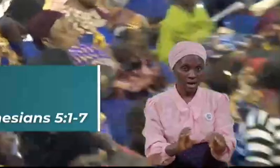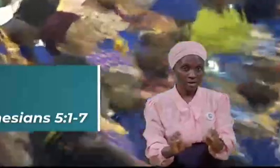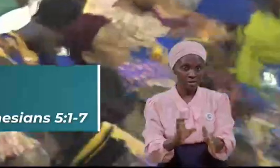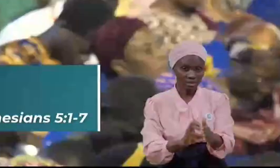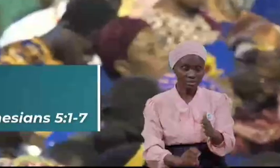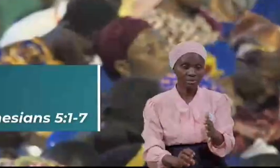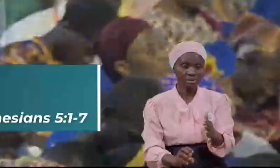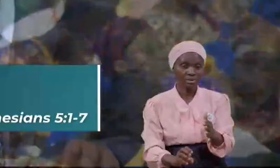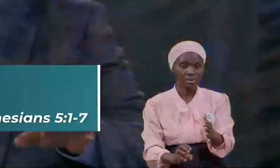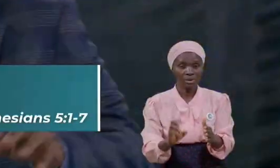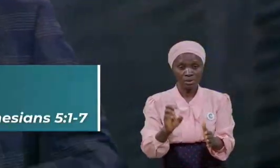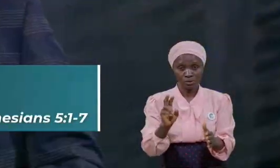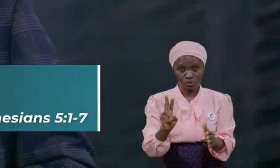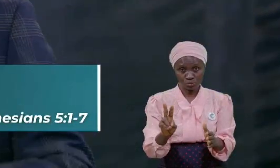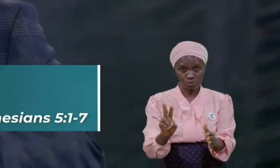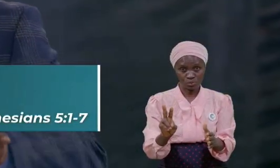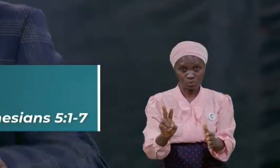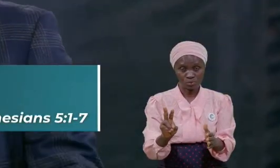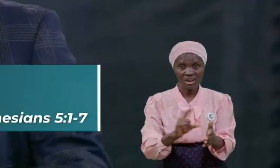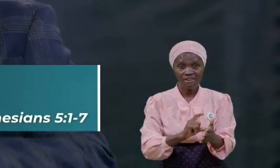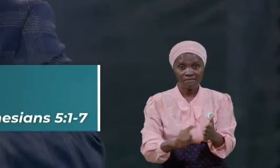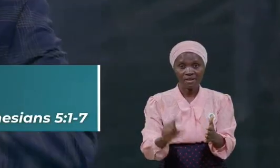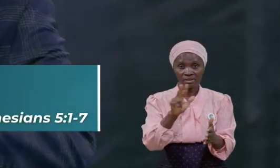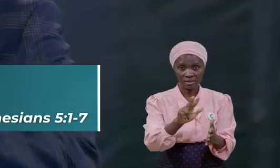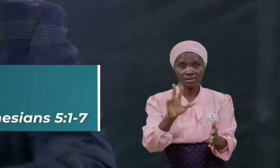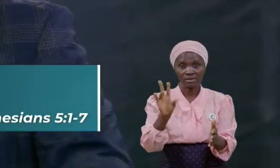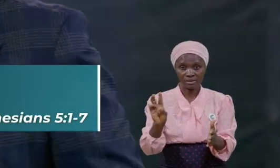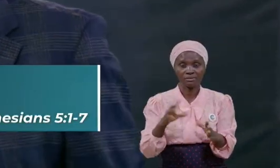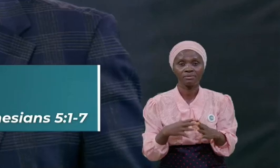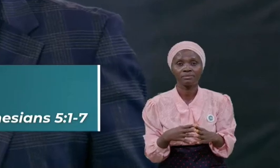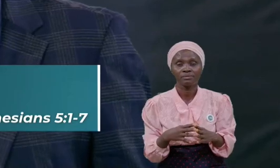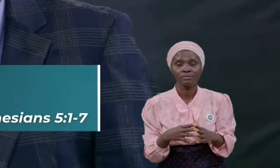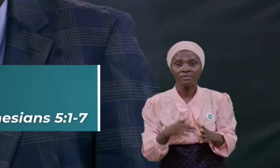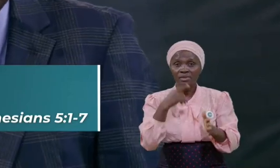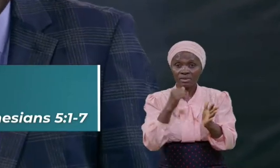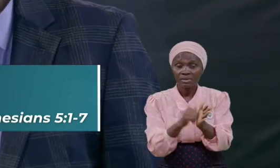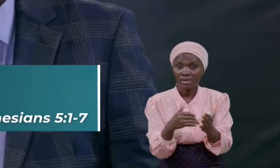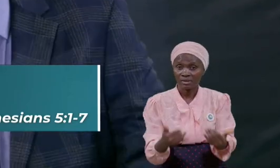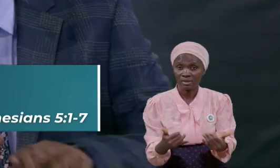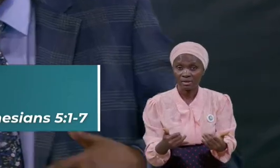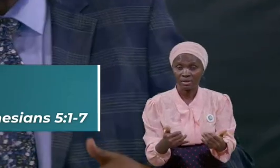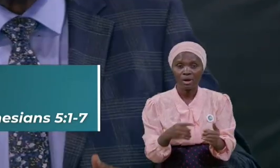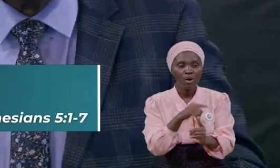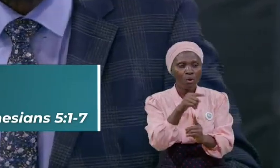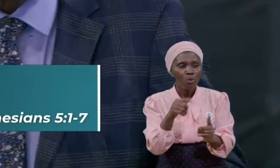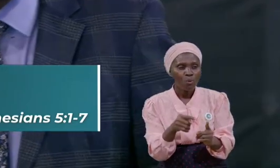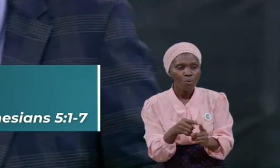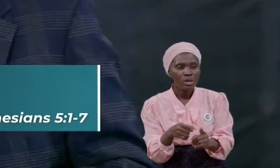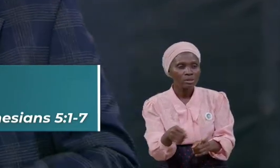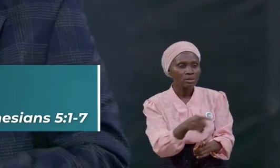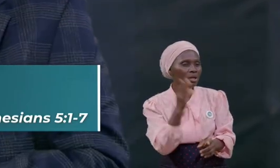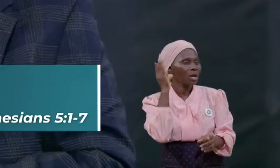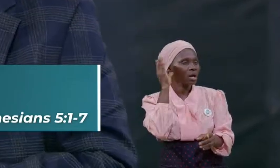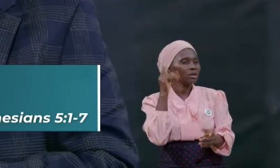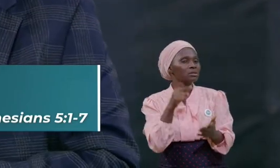chapitre 2, verset 37. On dit, après avoir entendu ce discours,